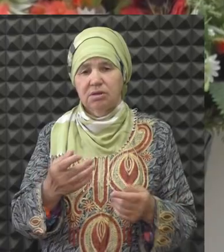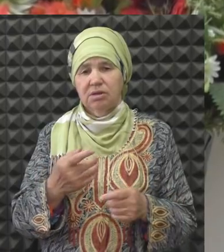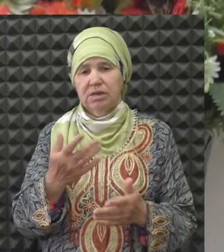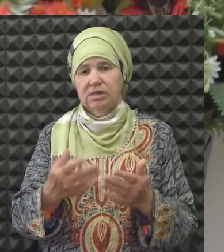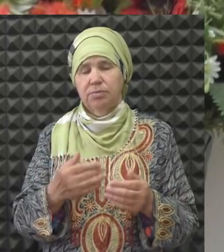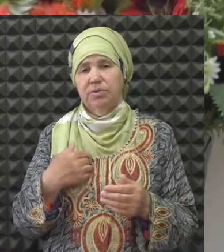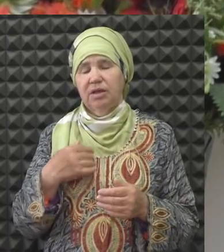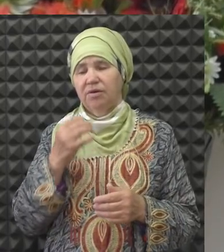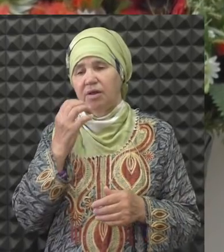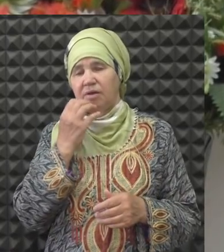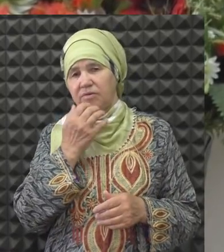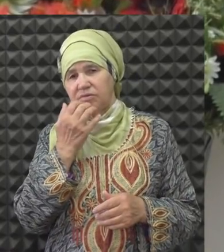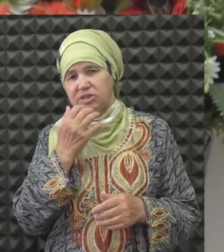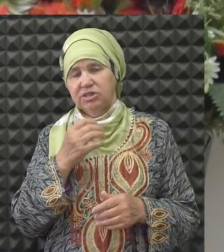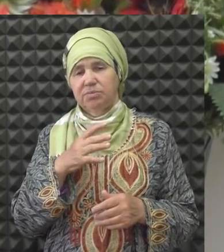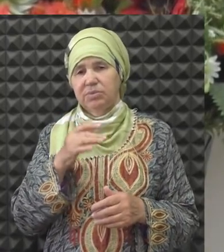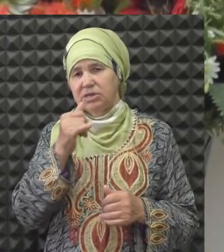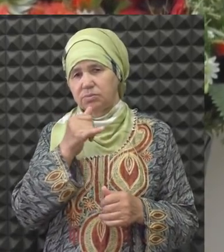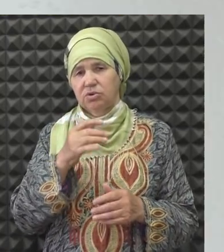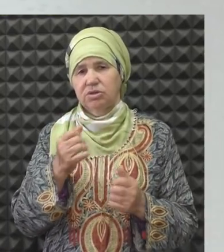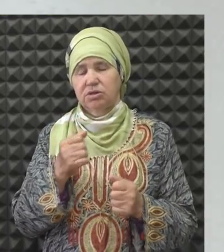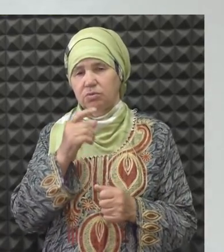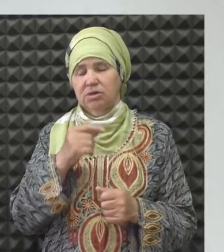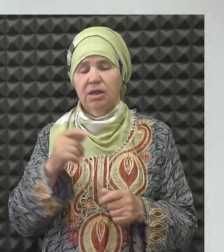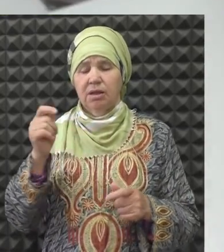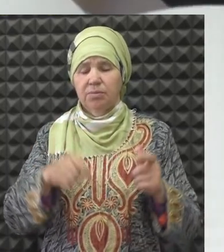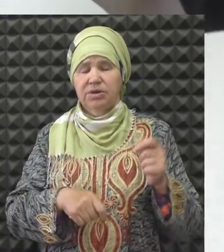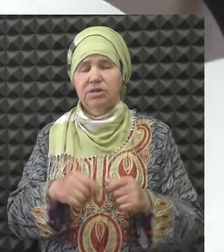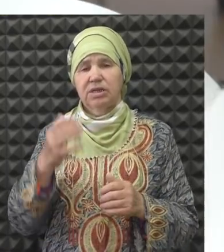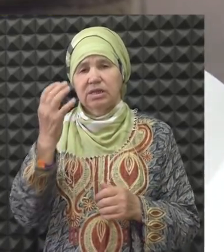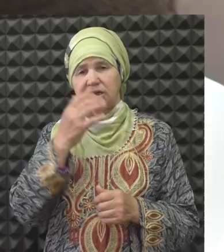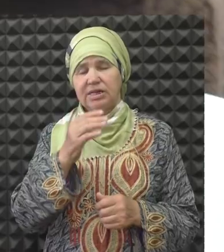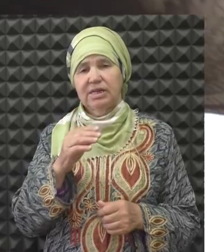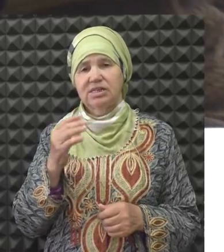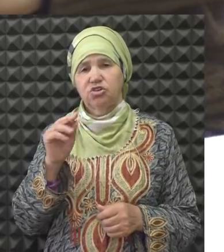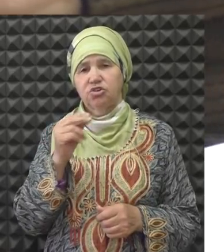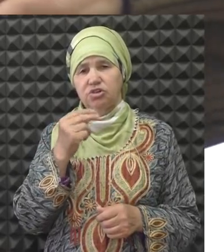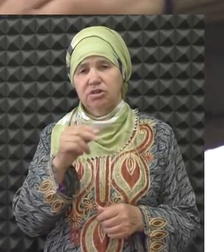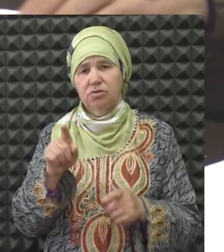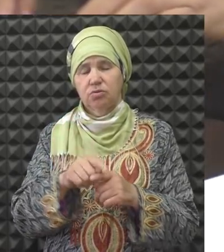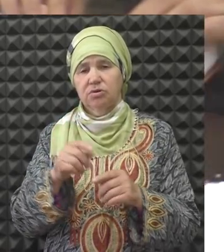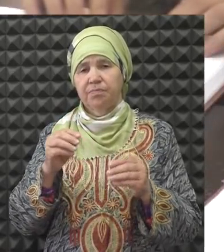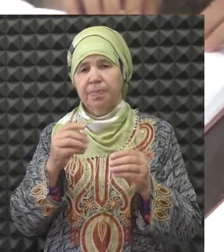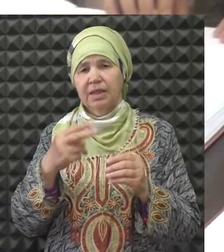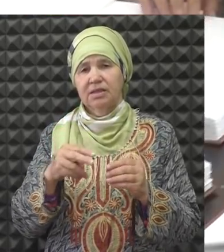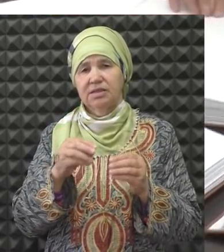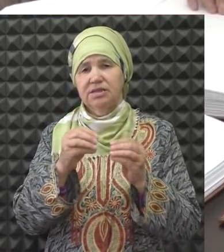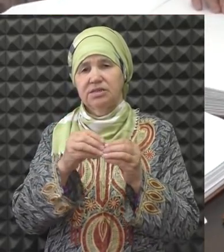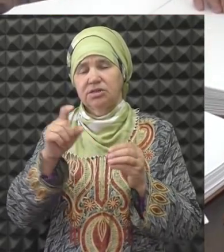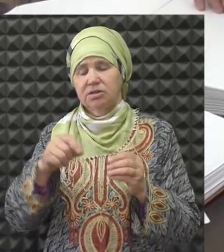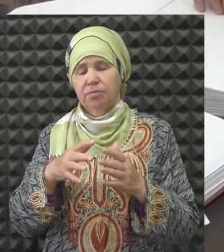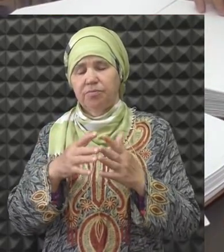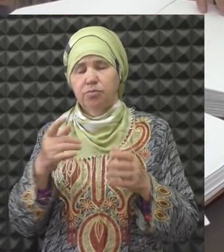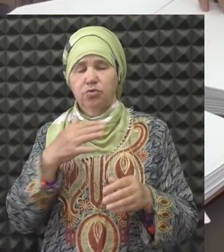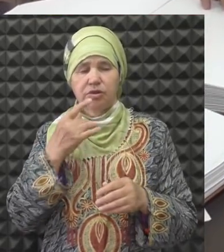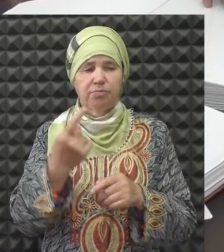получиться. Будучи в Дагестане, в Махачкале. Нужно сказать, что из Дагестана на курсы приехала группа незрячих и слабовидящих из 10 человек.